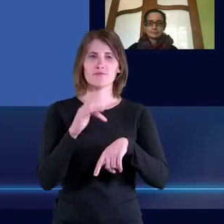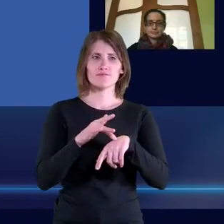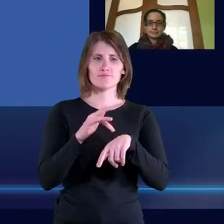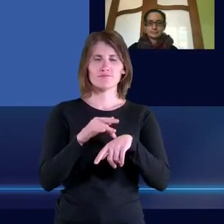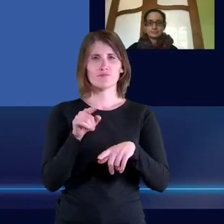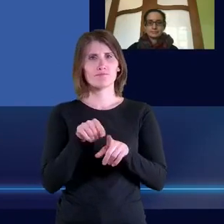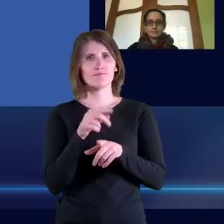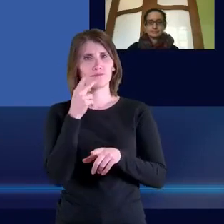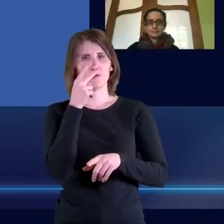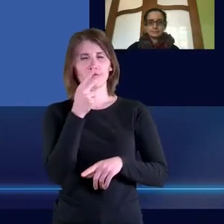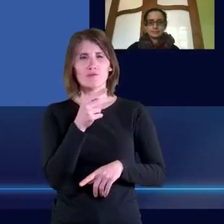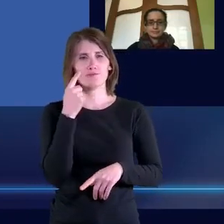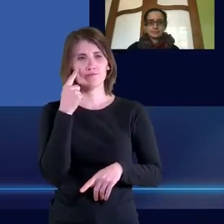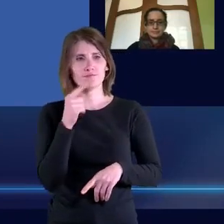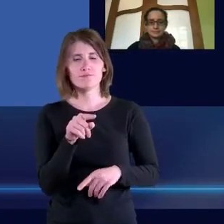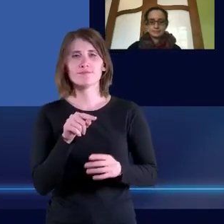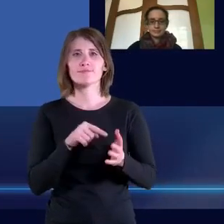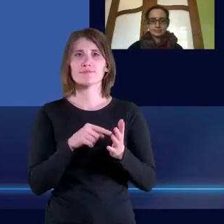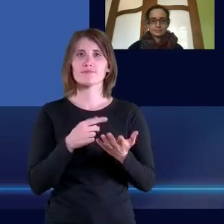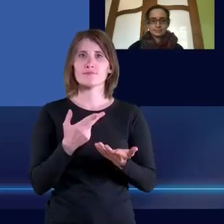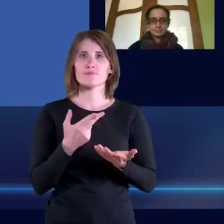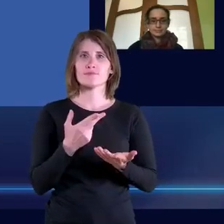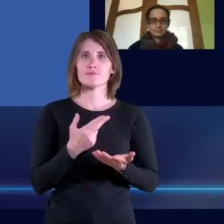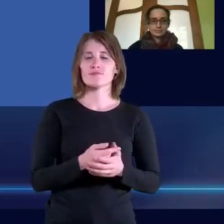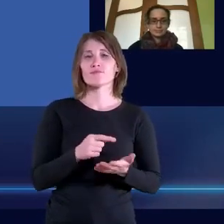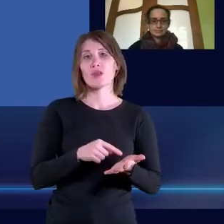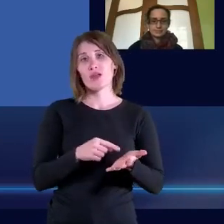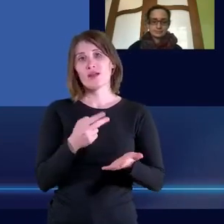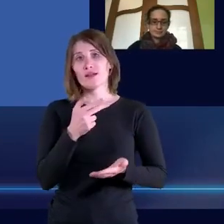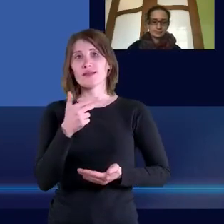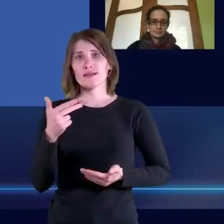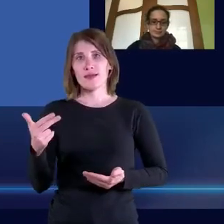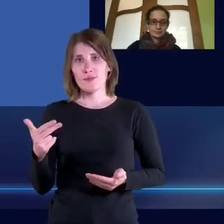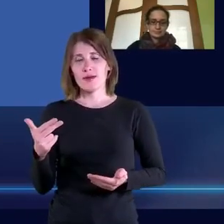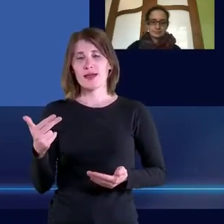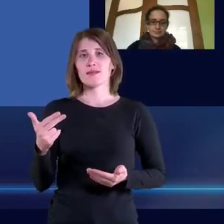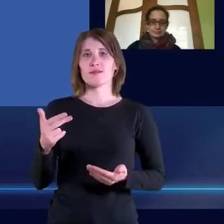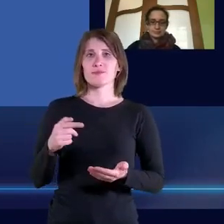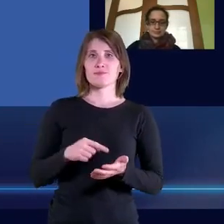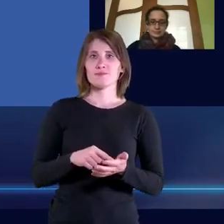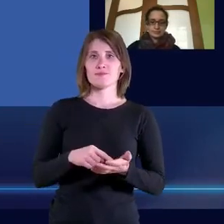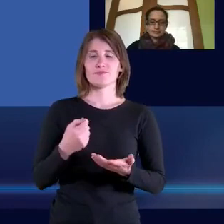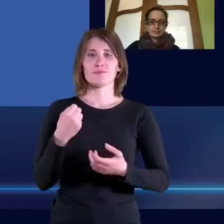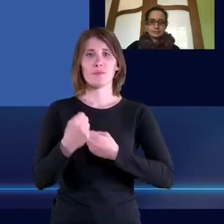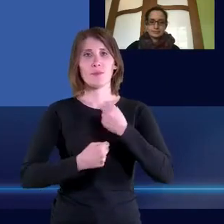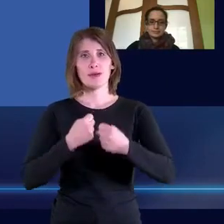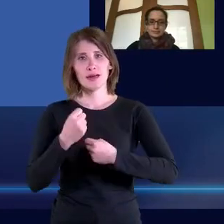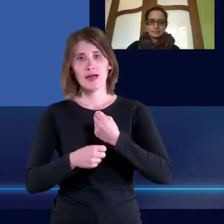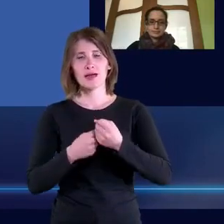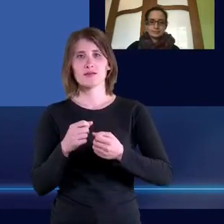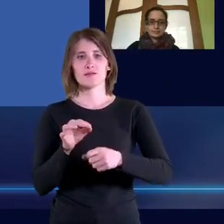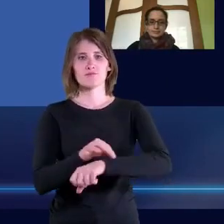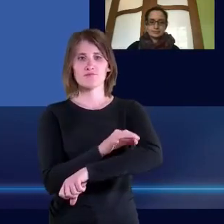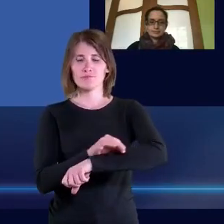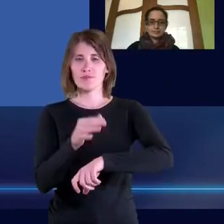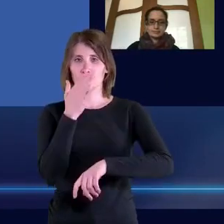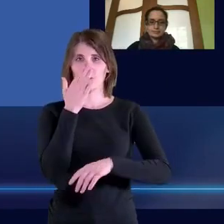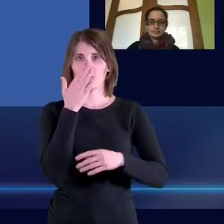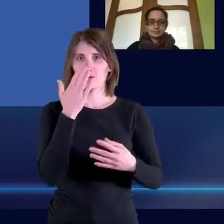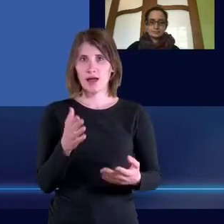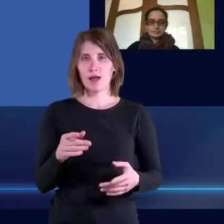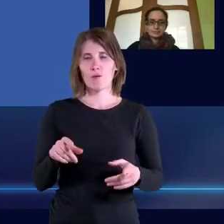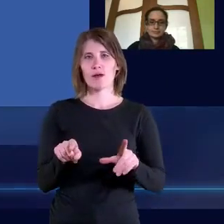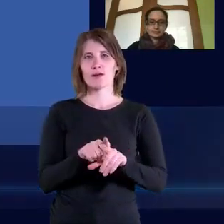spostrzeżeniami na temat właśnie ten prac ile w tym projekcie i